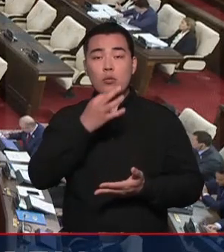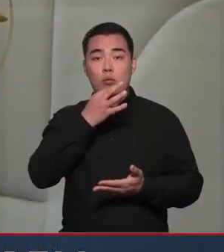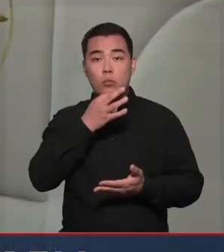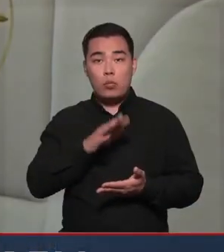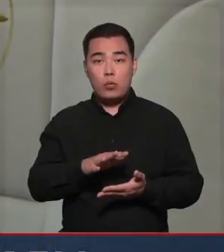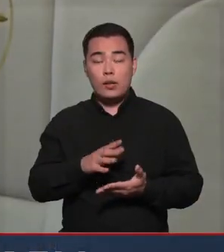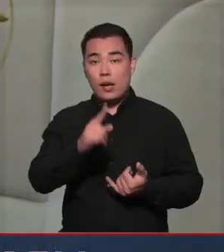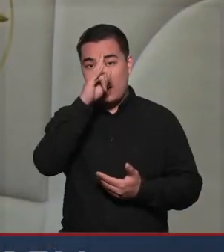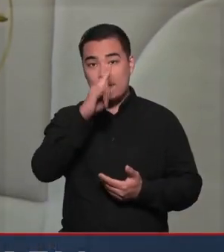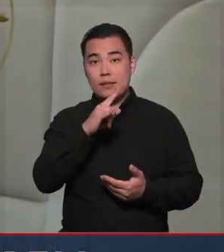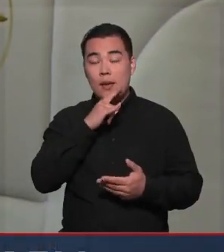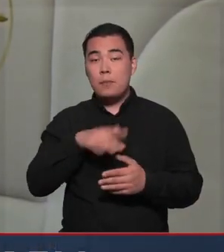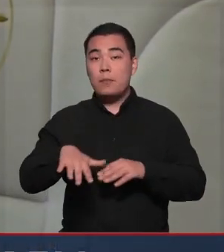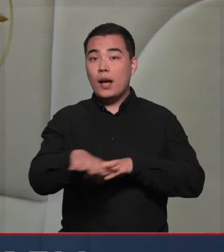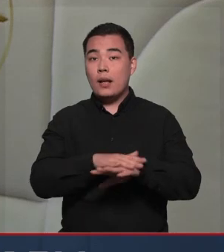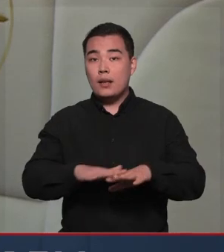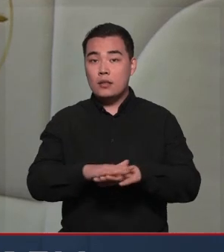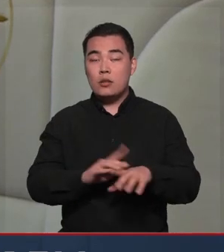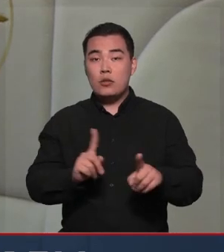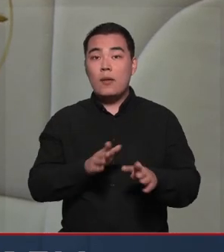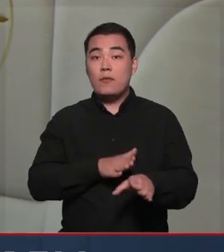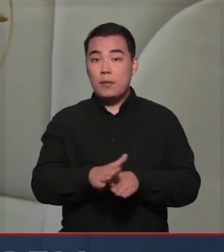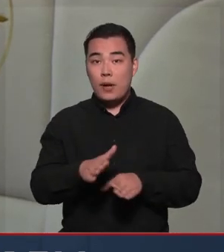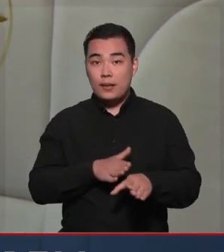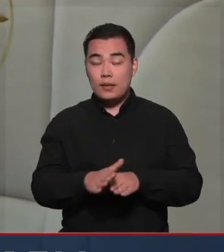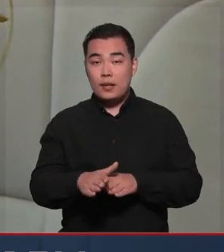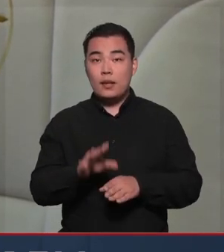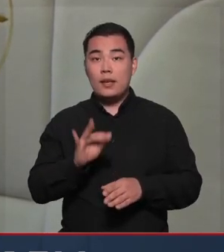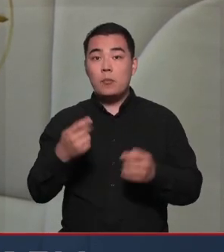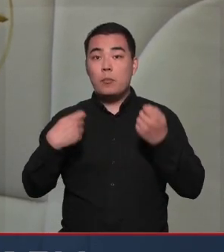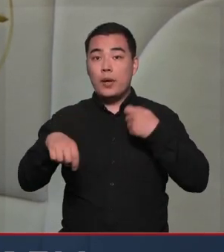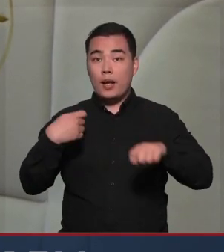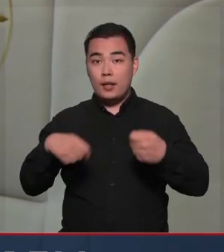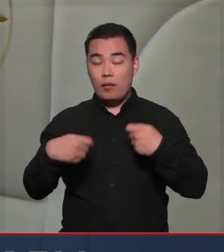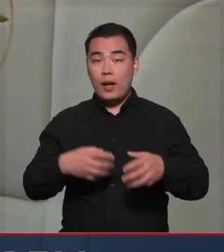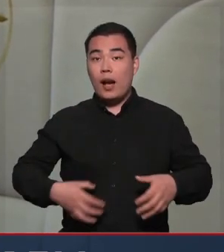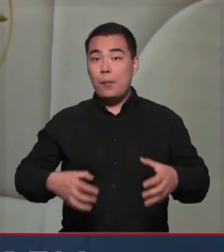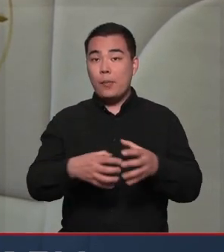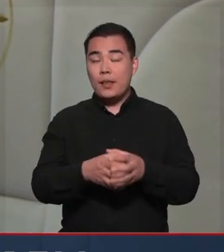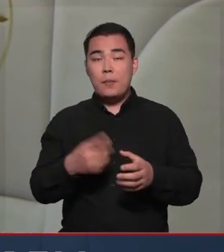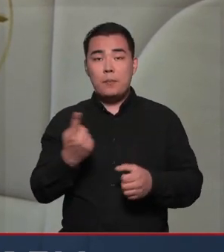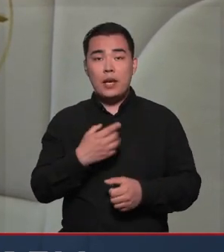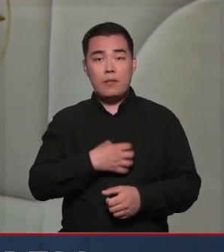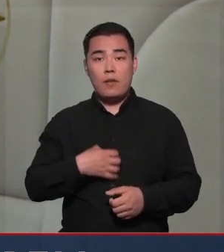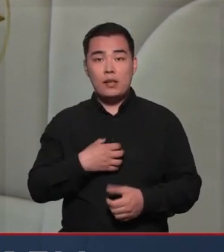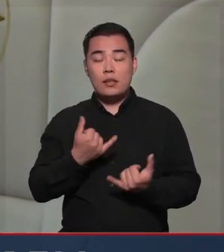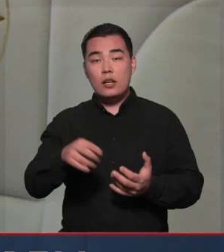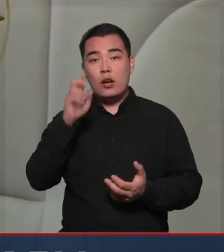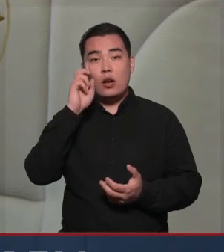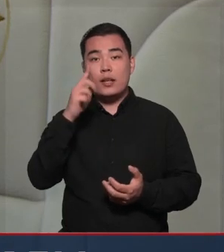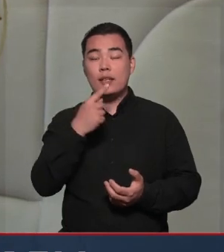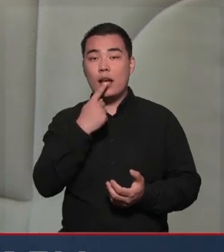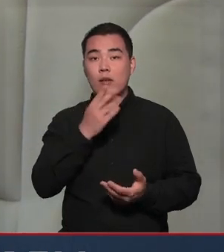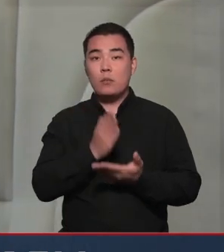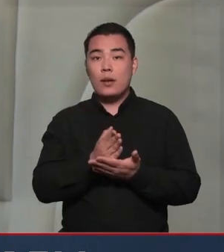келген Қазақстан аумағындағы орындаушы және сатушы бірінші кезекте мемлекеттік тілде